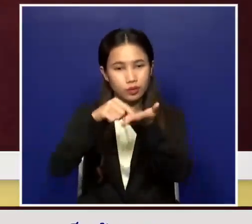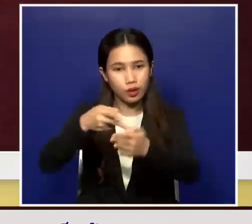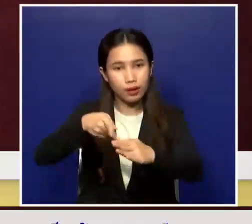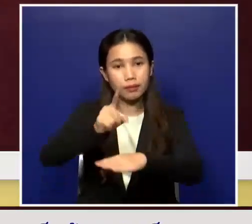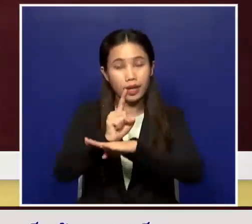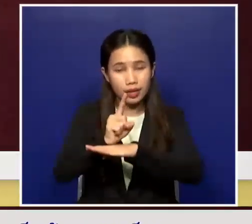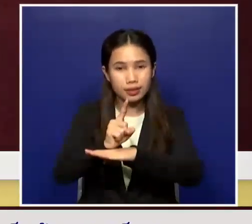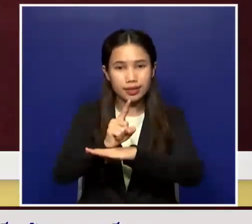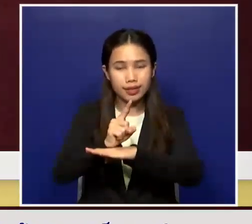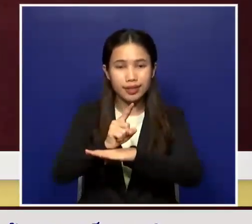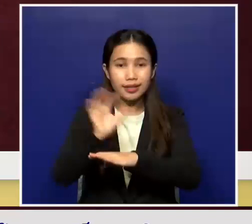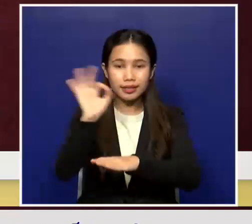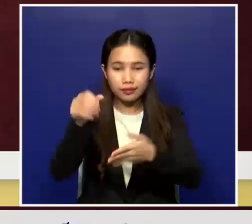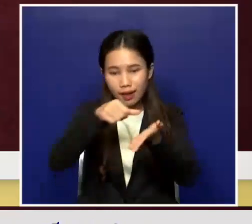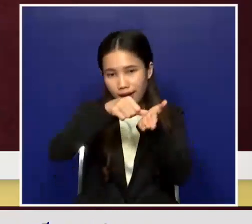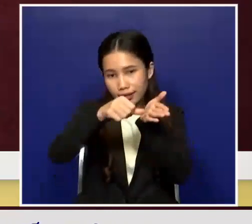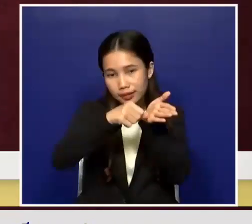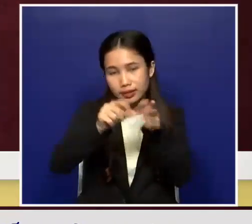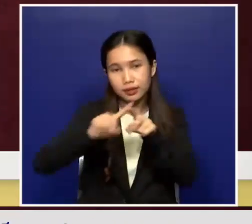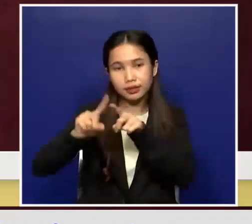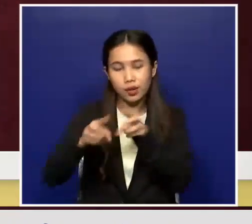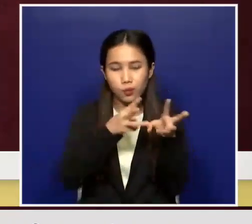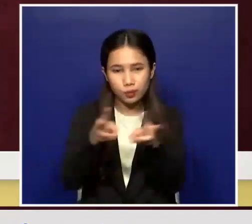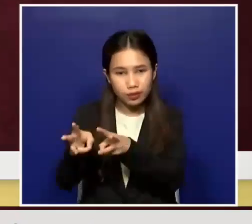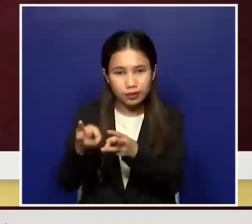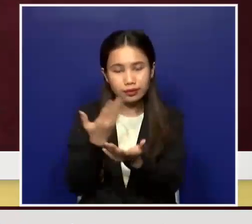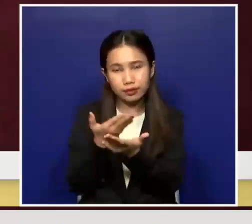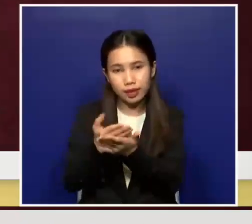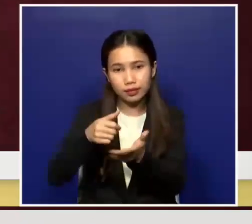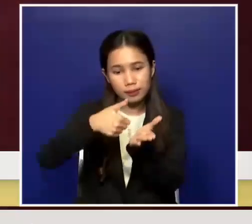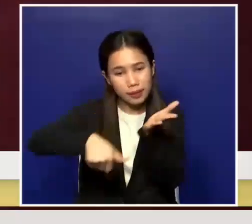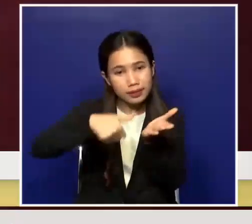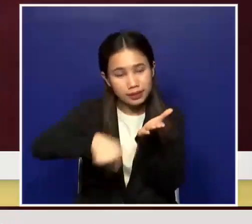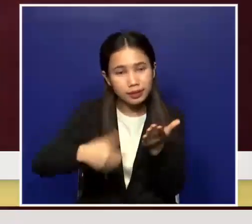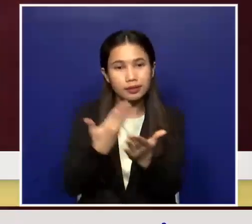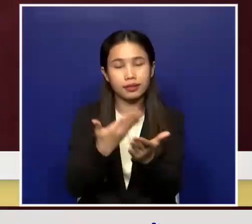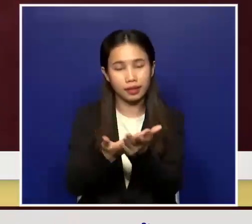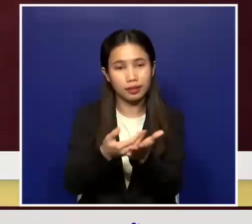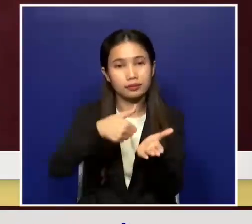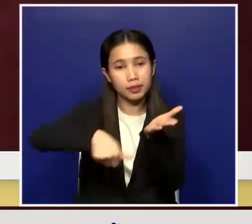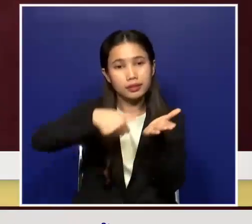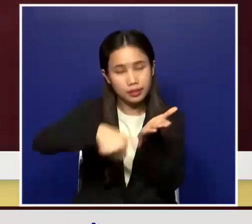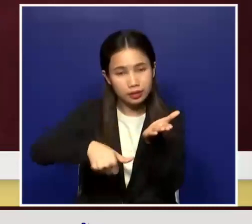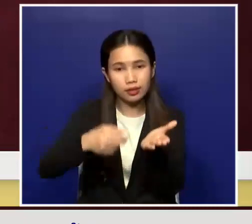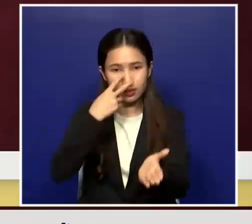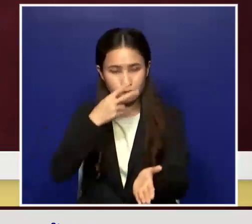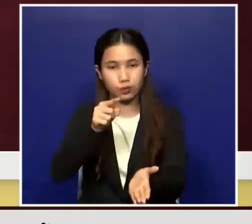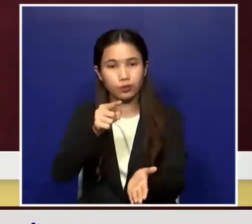าเนี่ยใครรับเงินไปบ้างเส้นทางการเงินเลยนี่คือใบเสร็จนี่คือใบเสร็จครับพี่น้องครับ